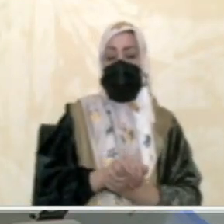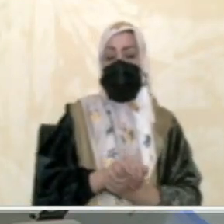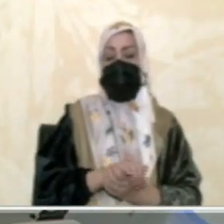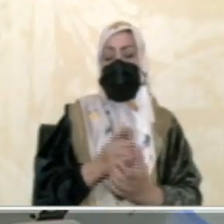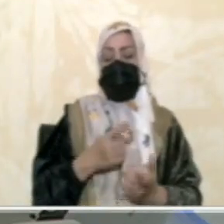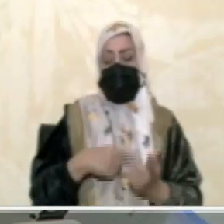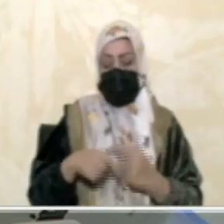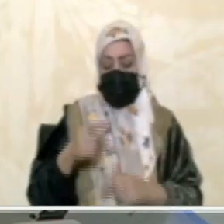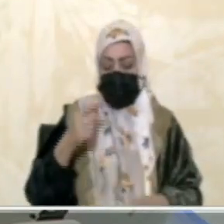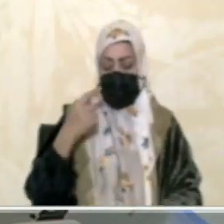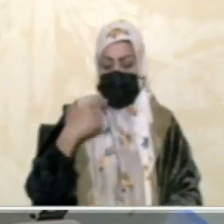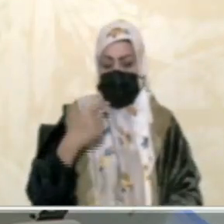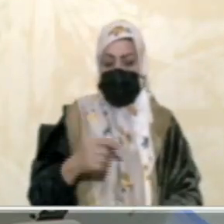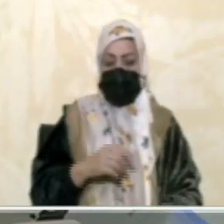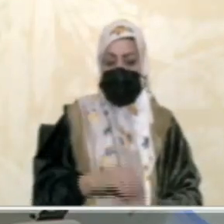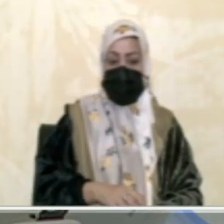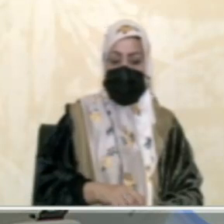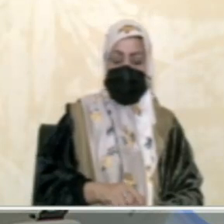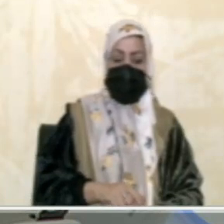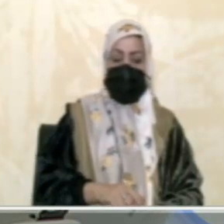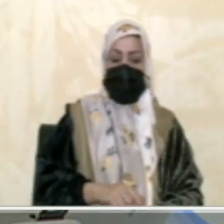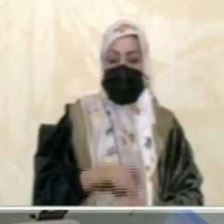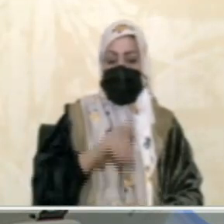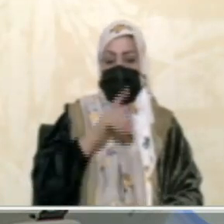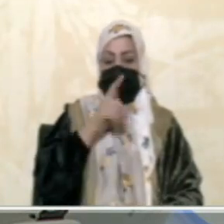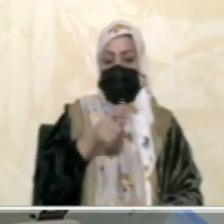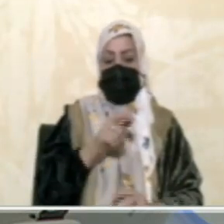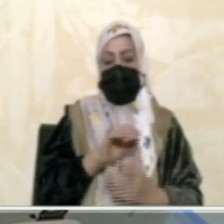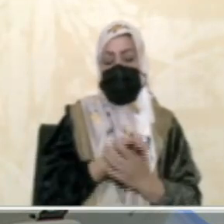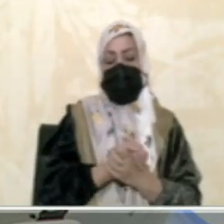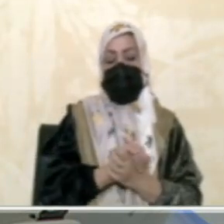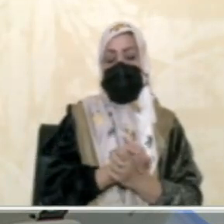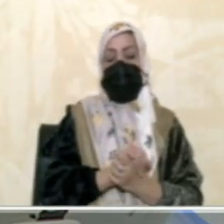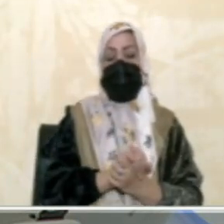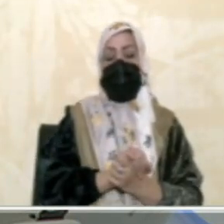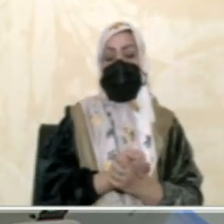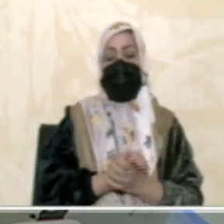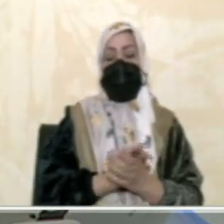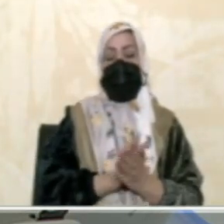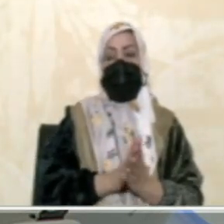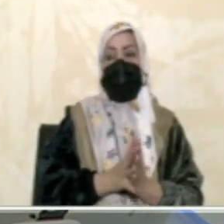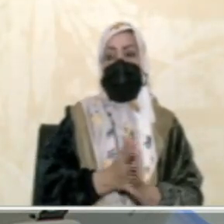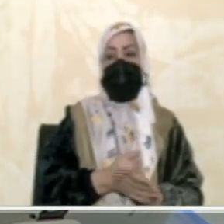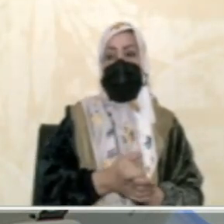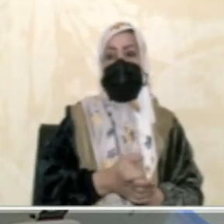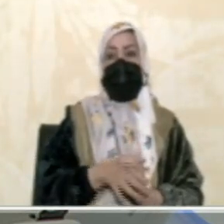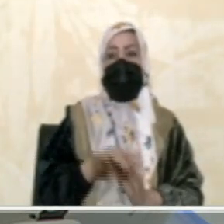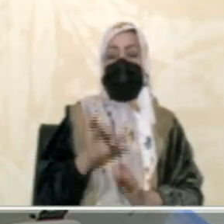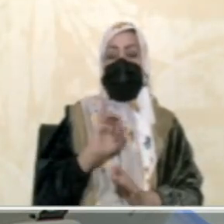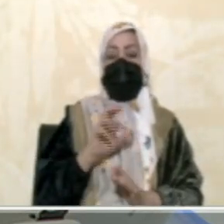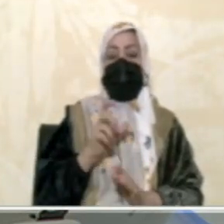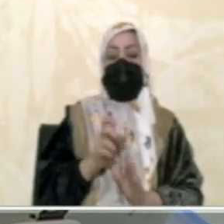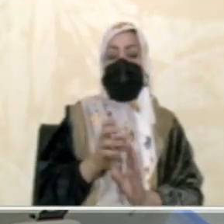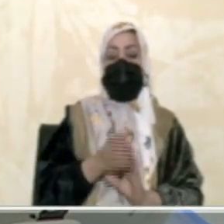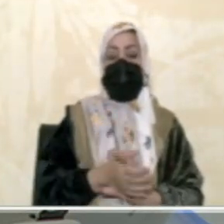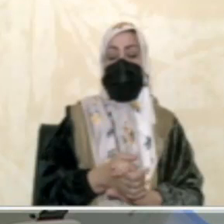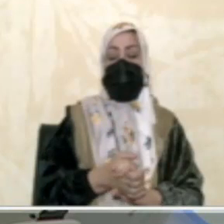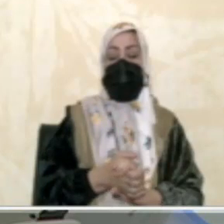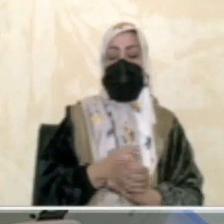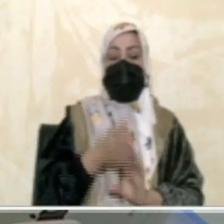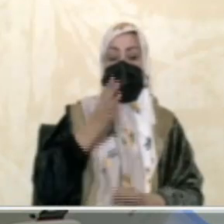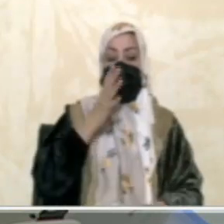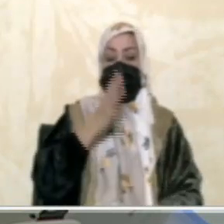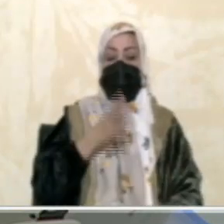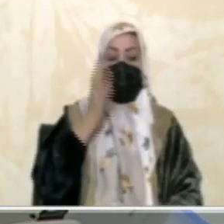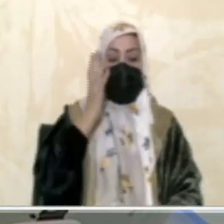قال الصحابه من من كثره ما امرهم النبي صلى الله عليه وسلم بتسويه الصفوف قال حتى رايت الرجل